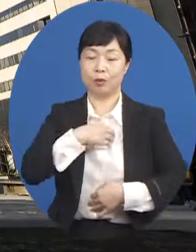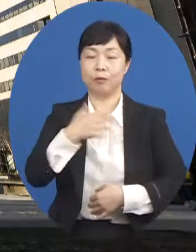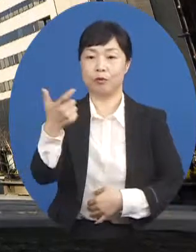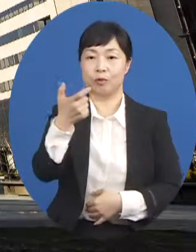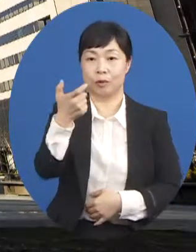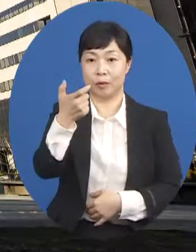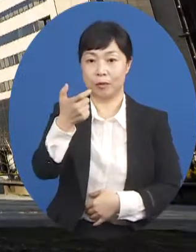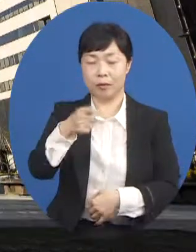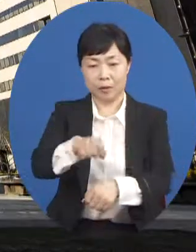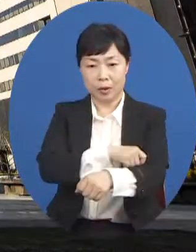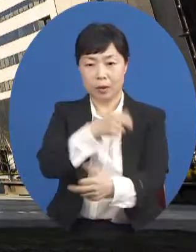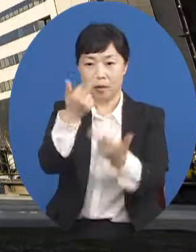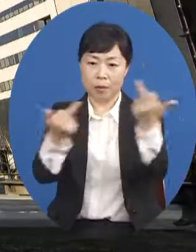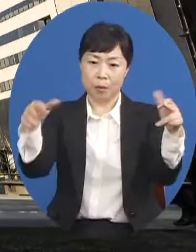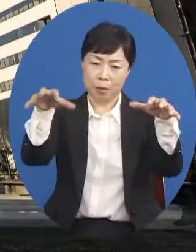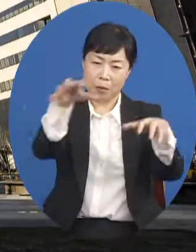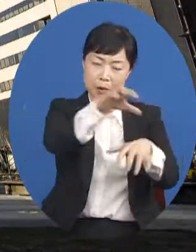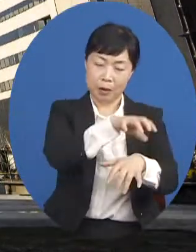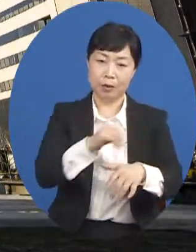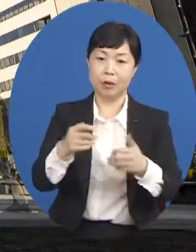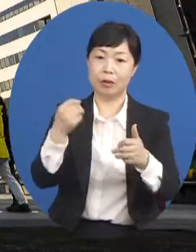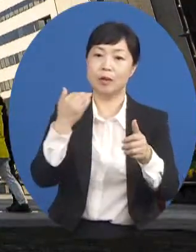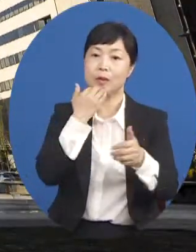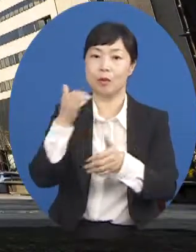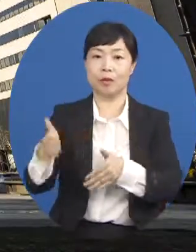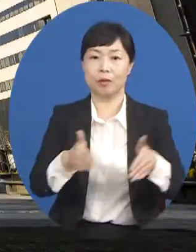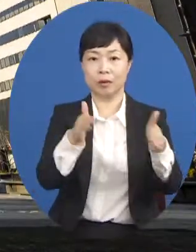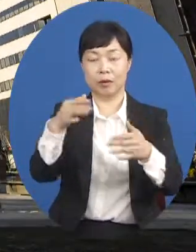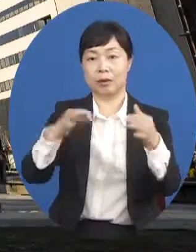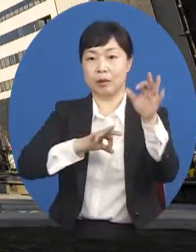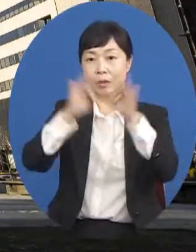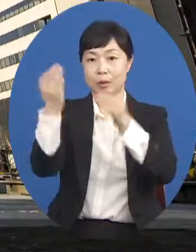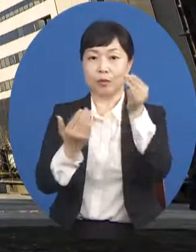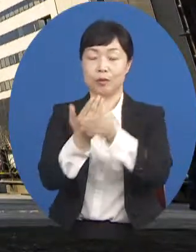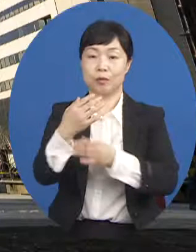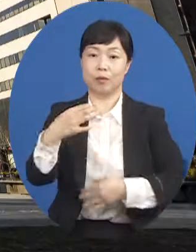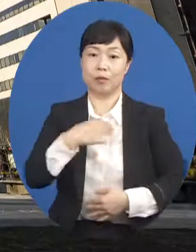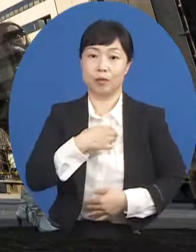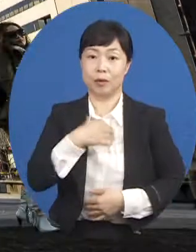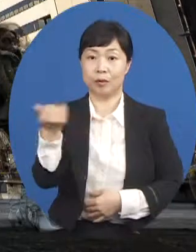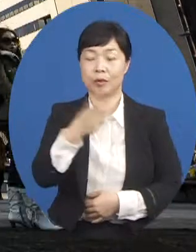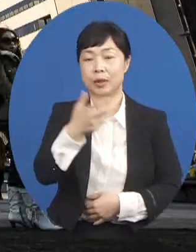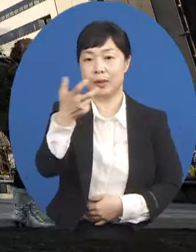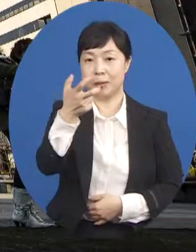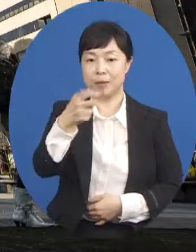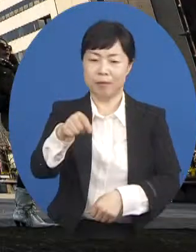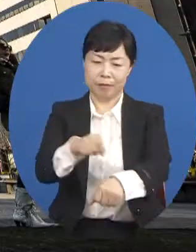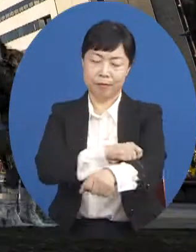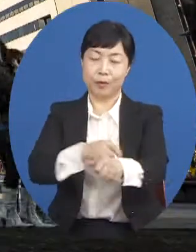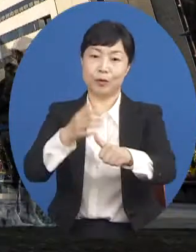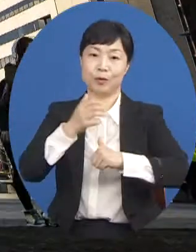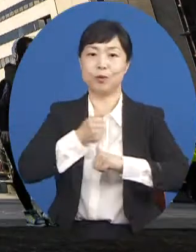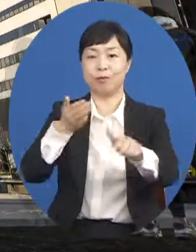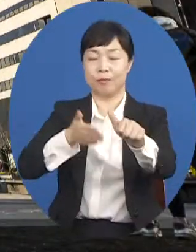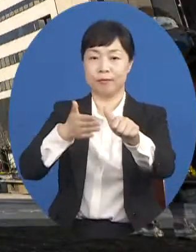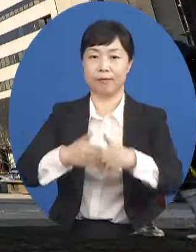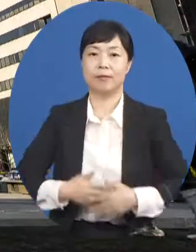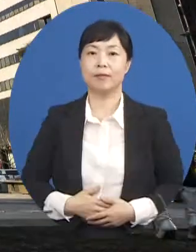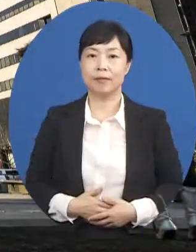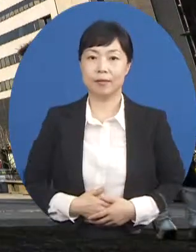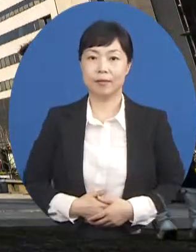지수가 60입니다. 특히 산이 많은 경계 지역은 사고 위험 지수가 70이니까 각별히 더